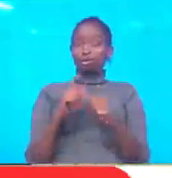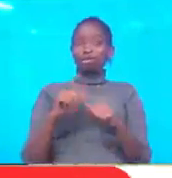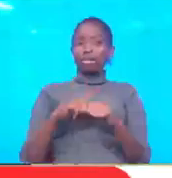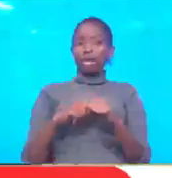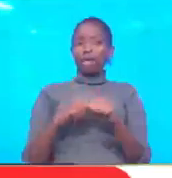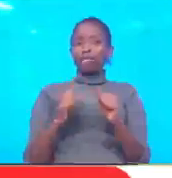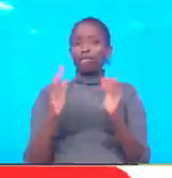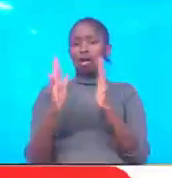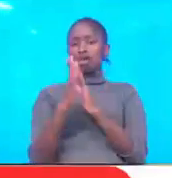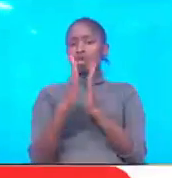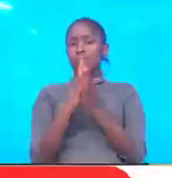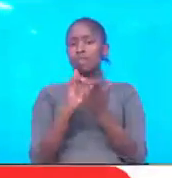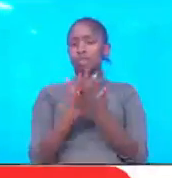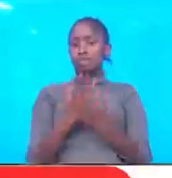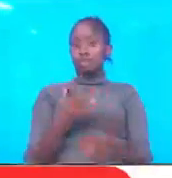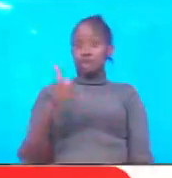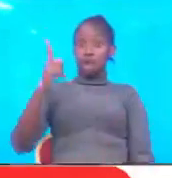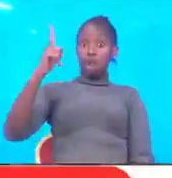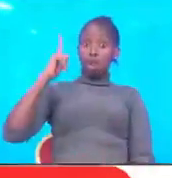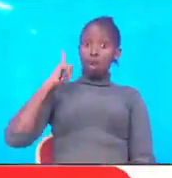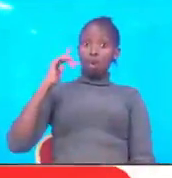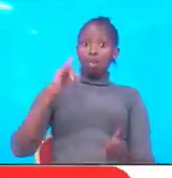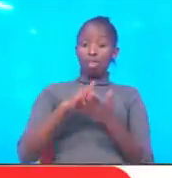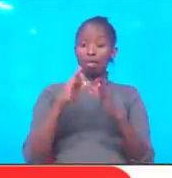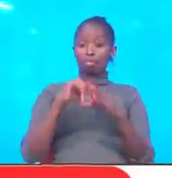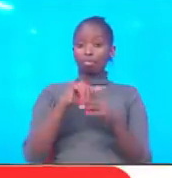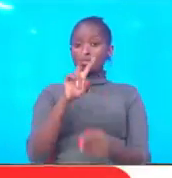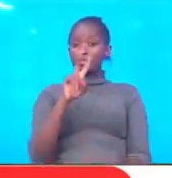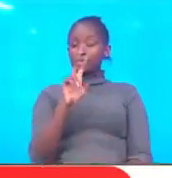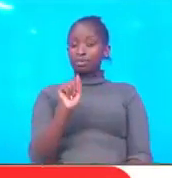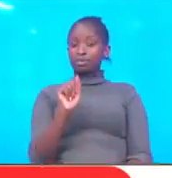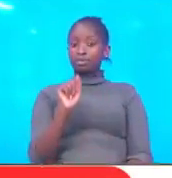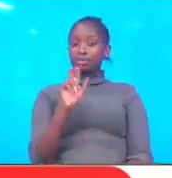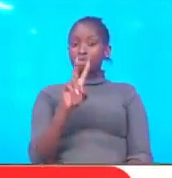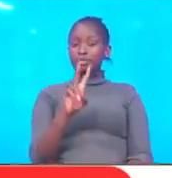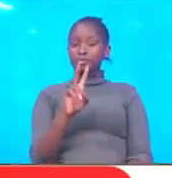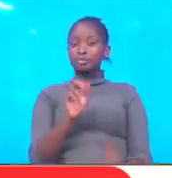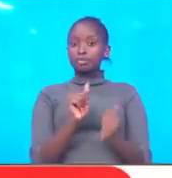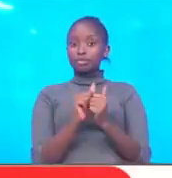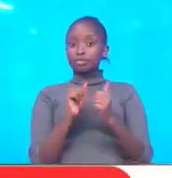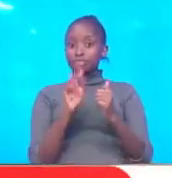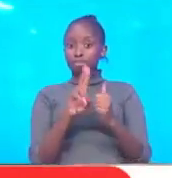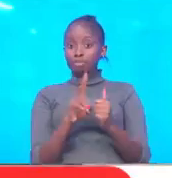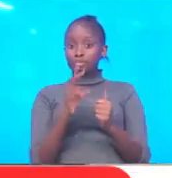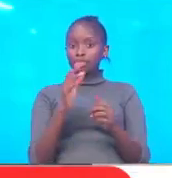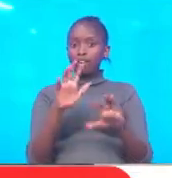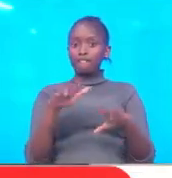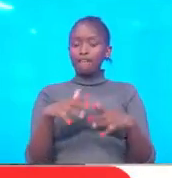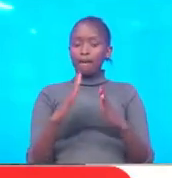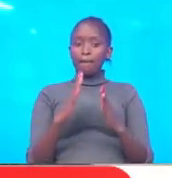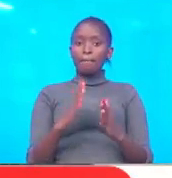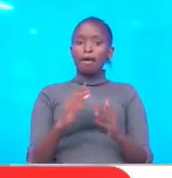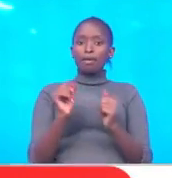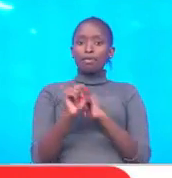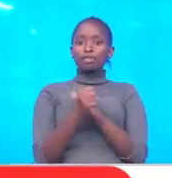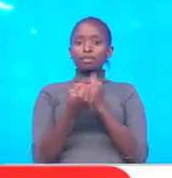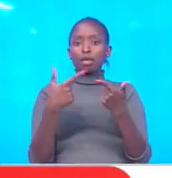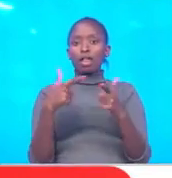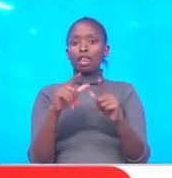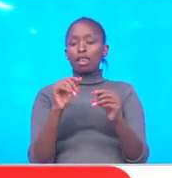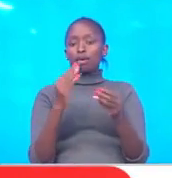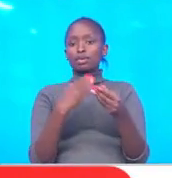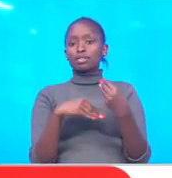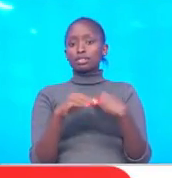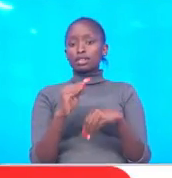Kulingana na sheria hiyo ya mwaka 2012, wakulima hawaruhusiwi kuuza au kubadilishana mbegu ambazo